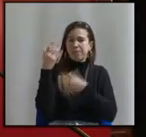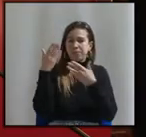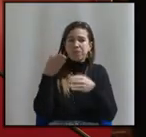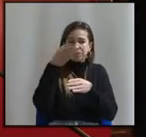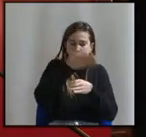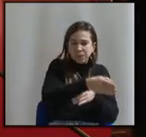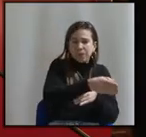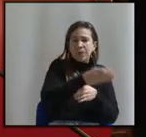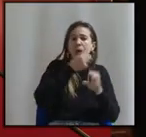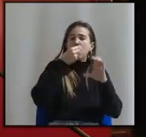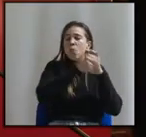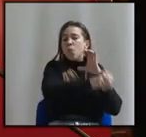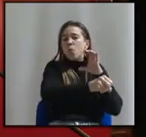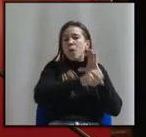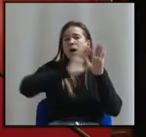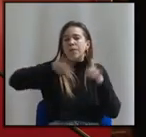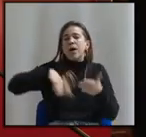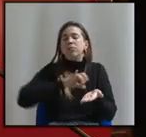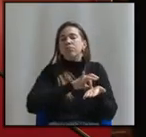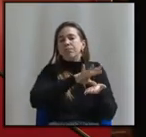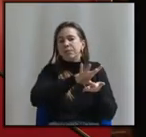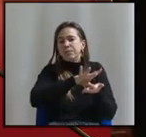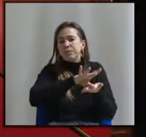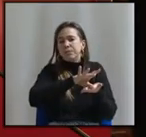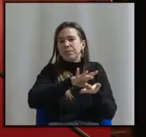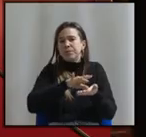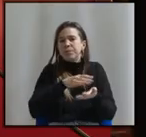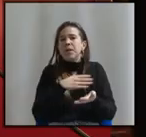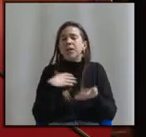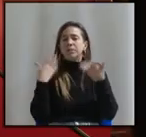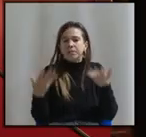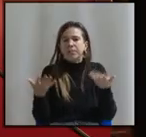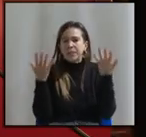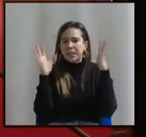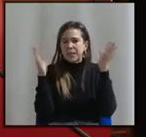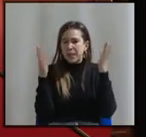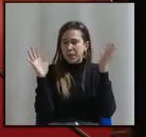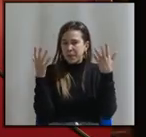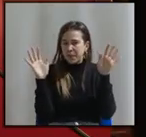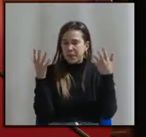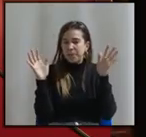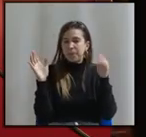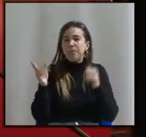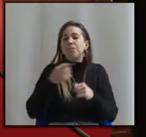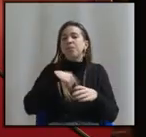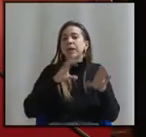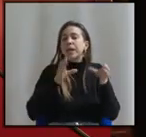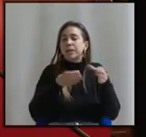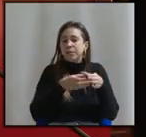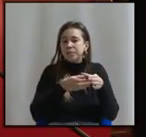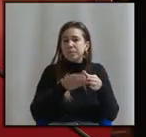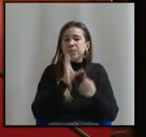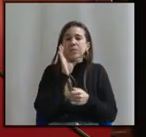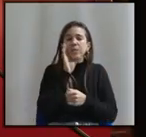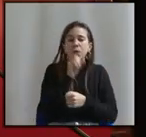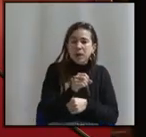i va desallotjar amb aquesta ocupa o amb aquests ocupes. Per tant, celebrem que per part de l'equip de govern o de la regidora de